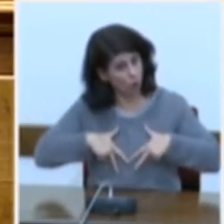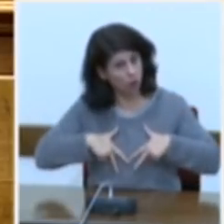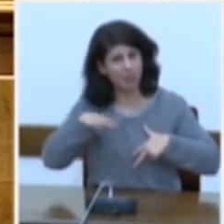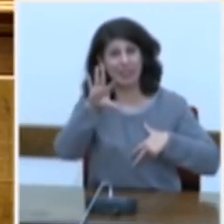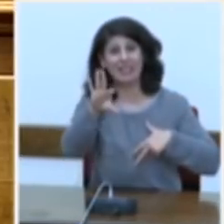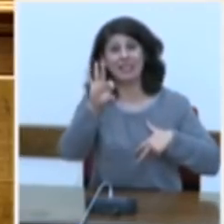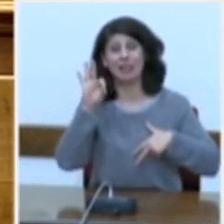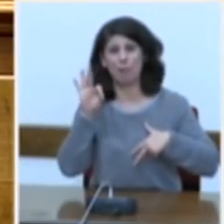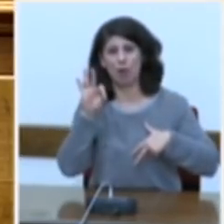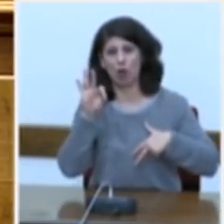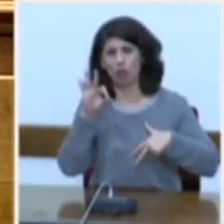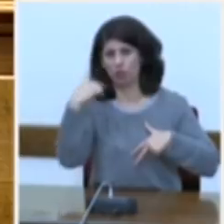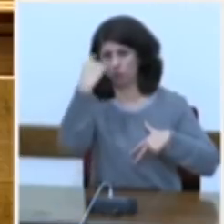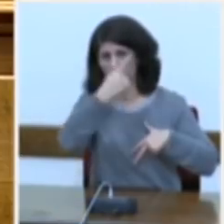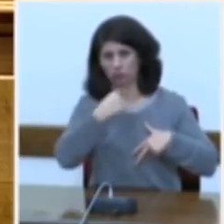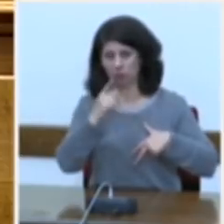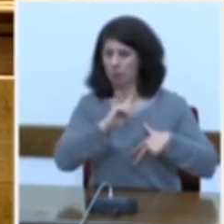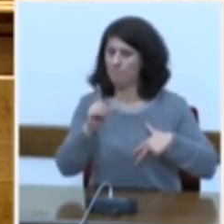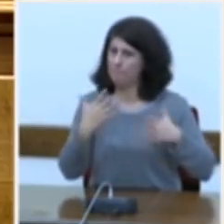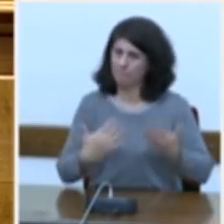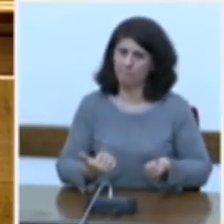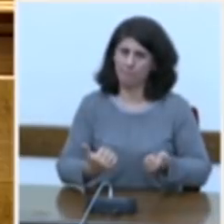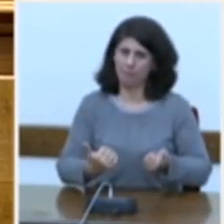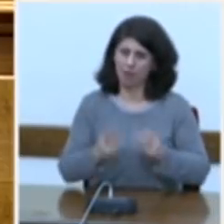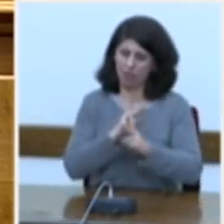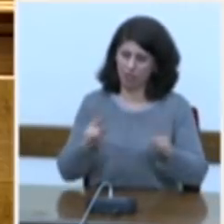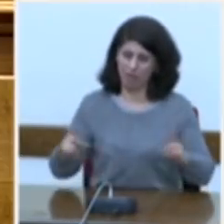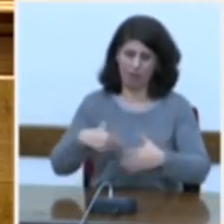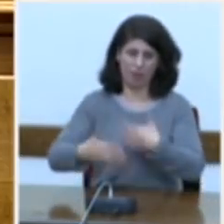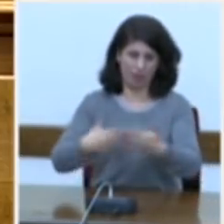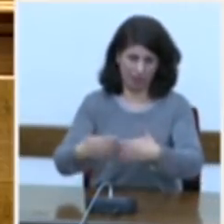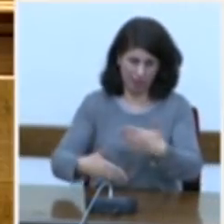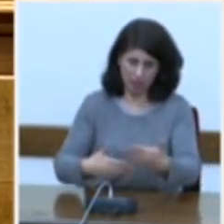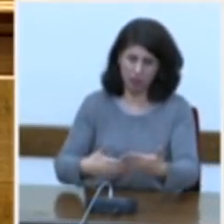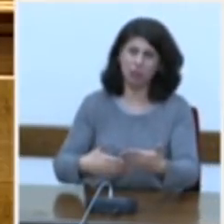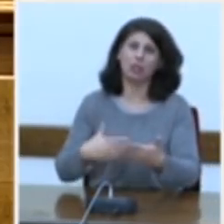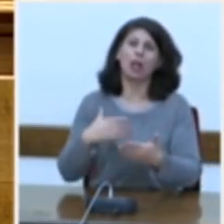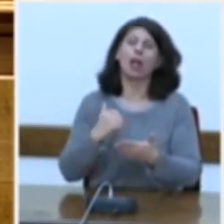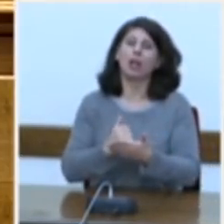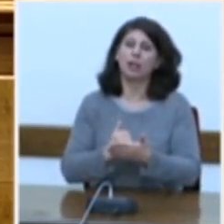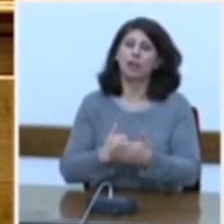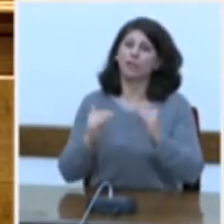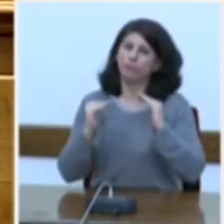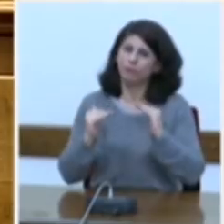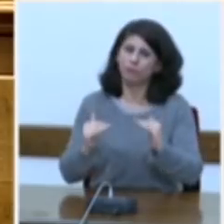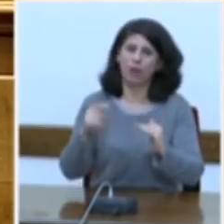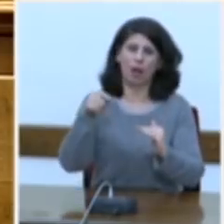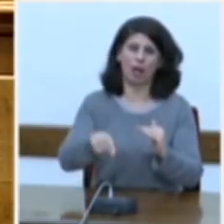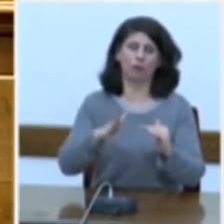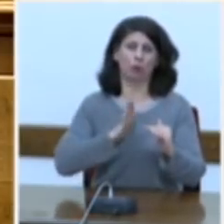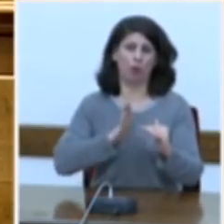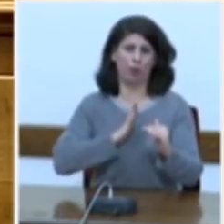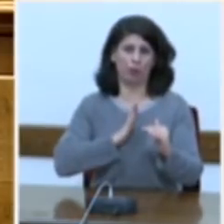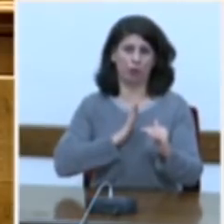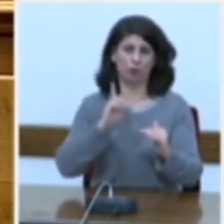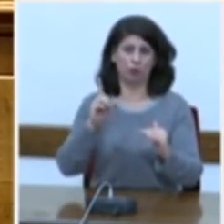επιλογή για τη μη τήρηση των απαραίτητων διαφανών διαδικασιών, όσο και στη διατήρηση ενός τέτοιου ανθρώπου σε